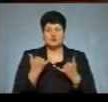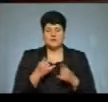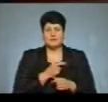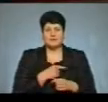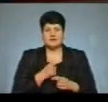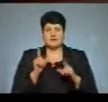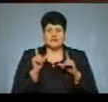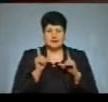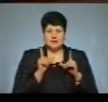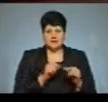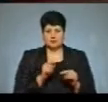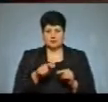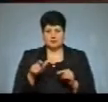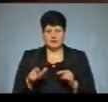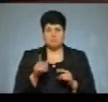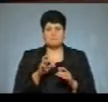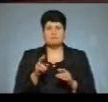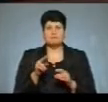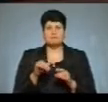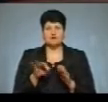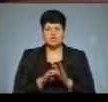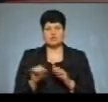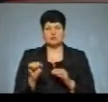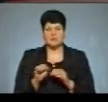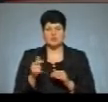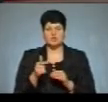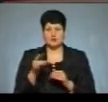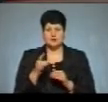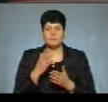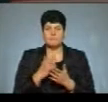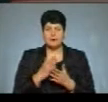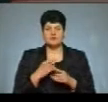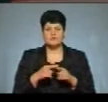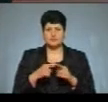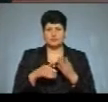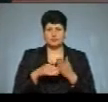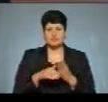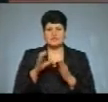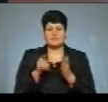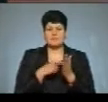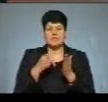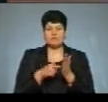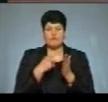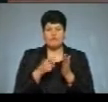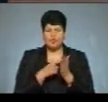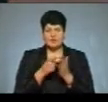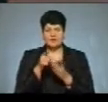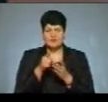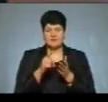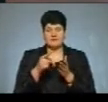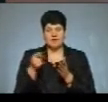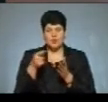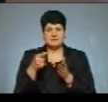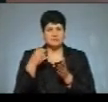до пацієнтів у Теребовлянському, Підволочиському і Гусятинському районах, мають в автомобілях швидкої ось такі смартфони, на які їм від